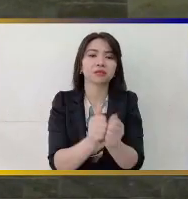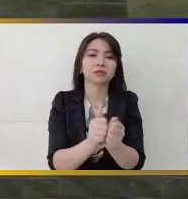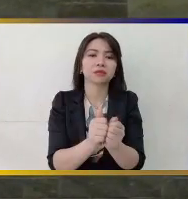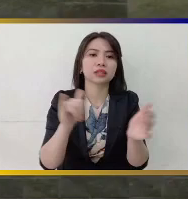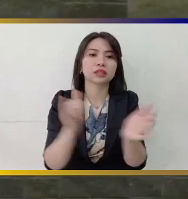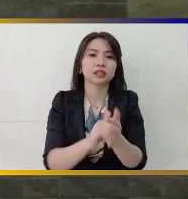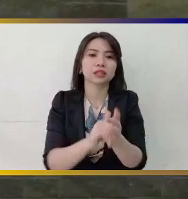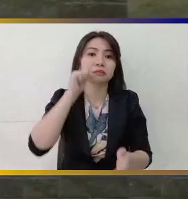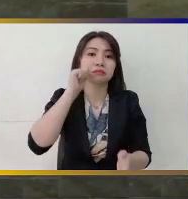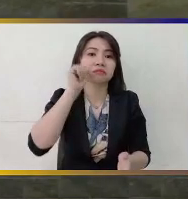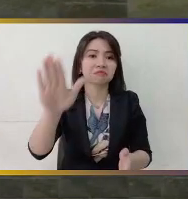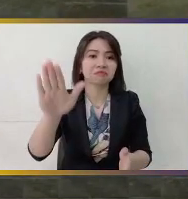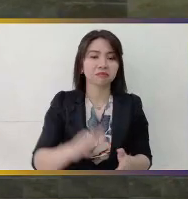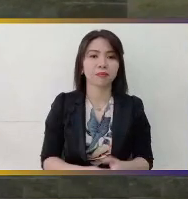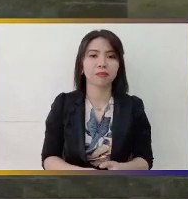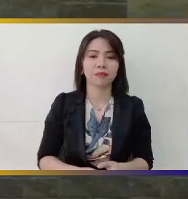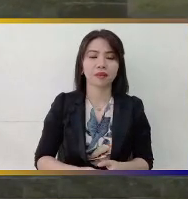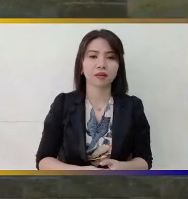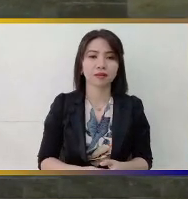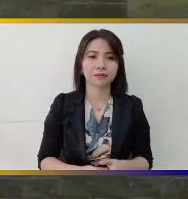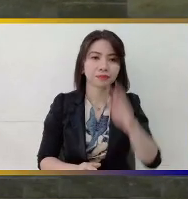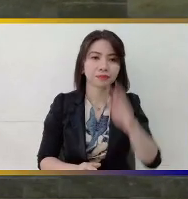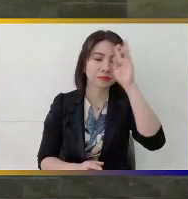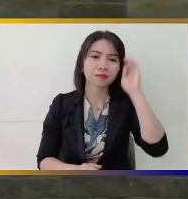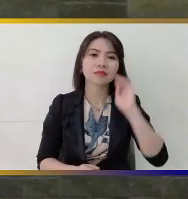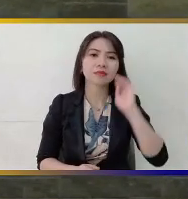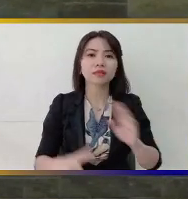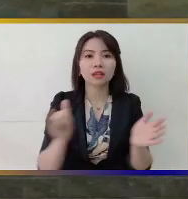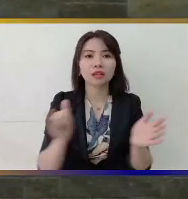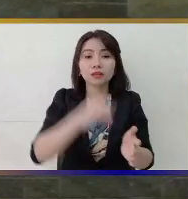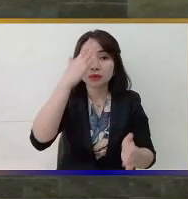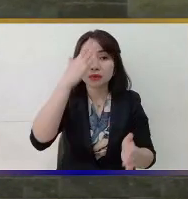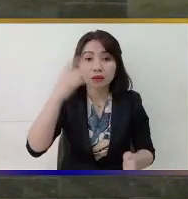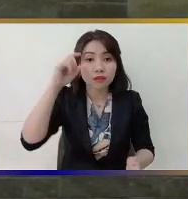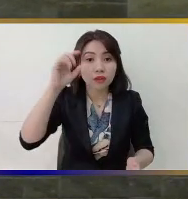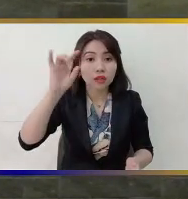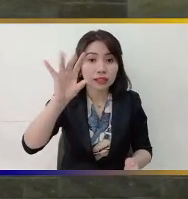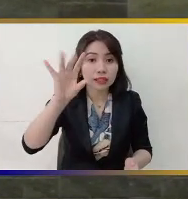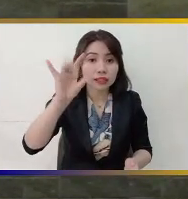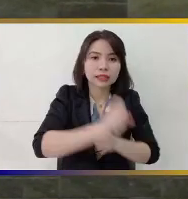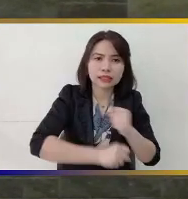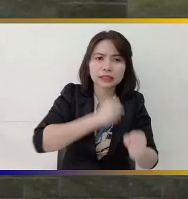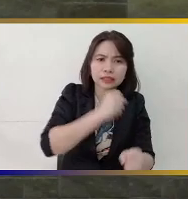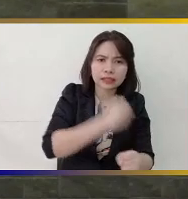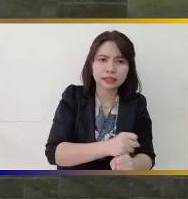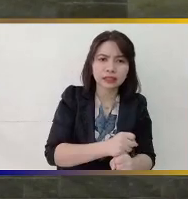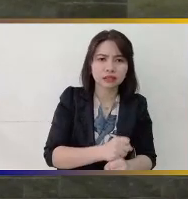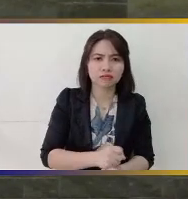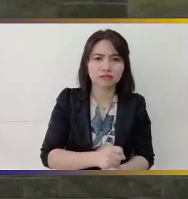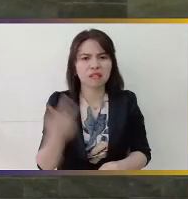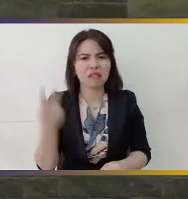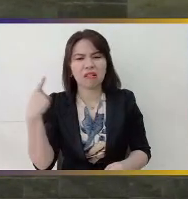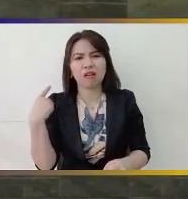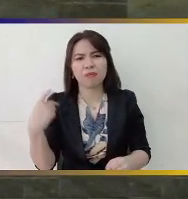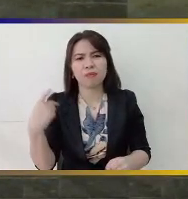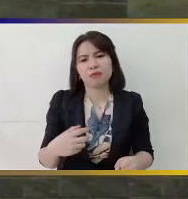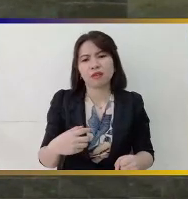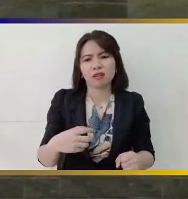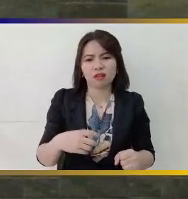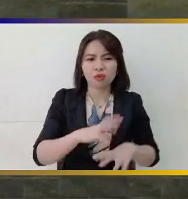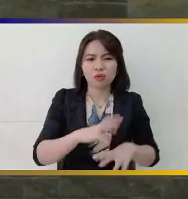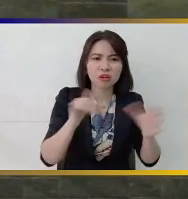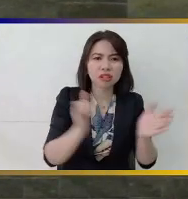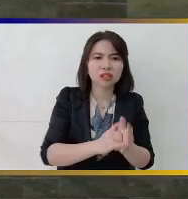Nanatili po sa kanya. Kaya nga po, for 18 years, grabe na ho ang nagawa. Unti-unti na siyang napabow down.